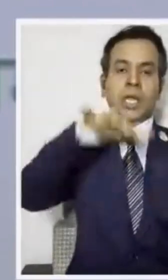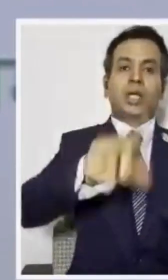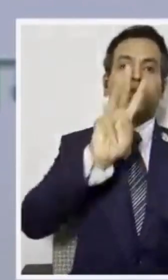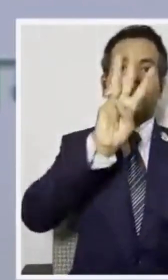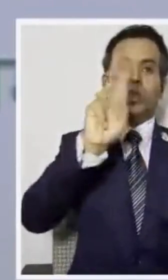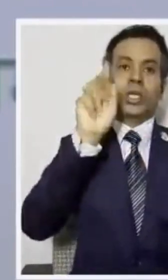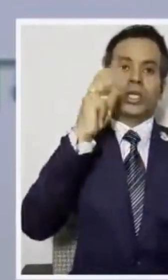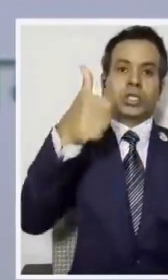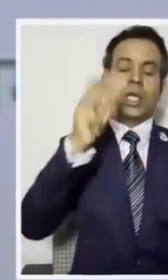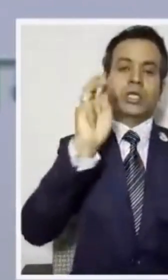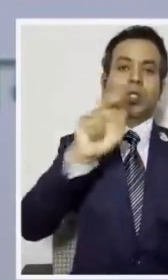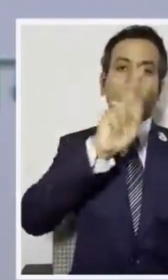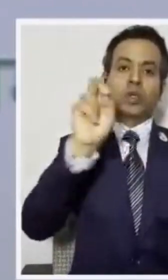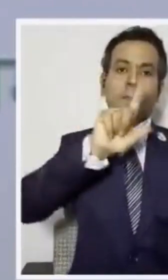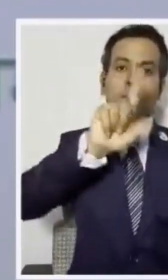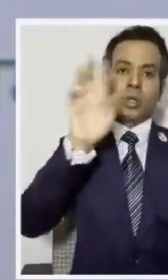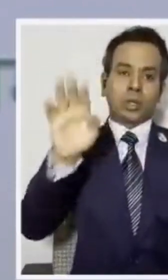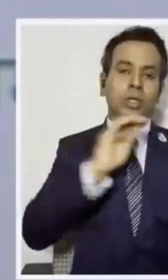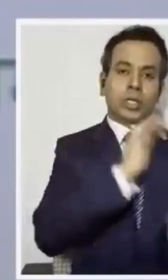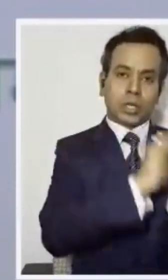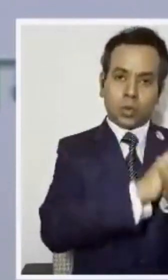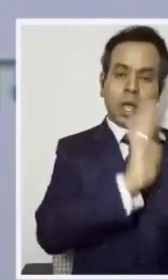3,91,740।